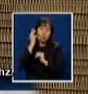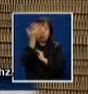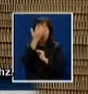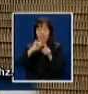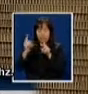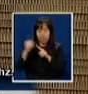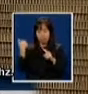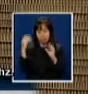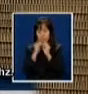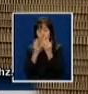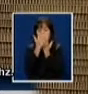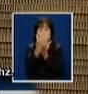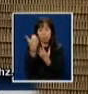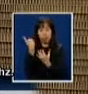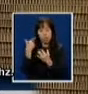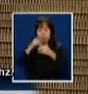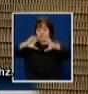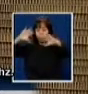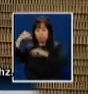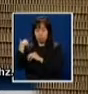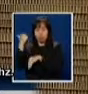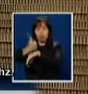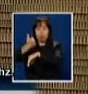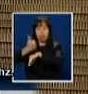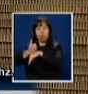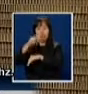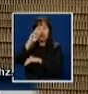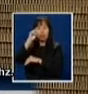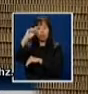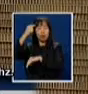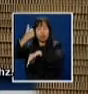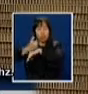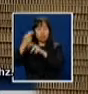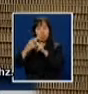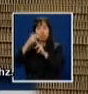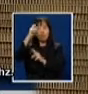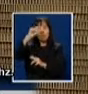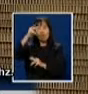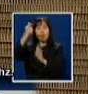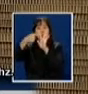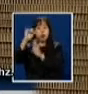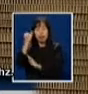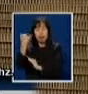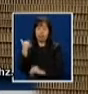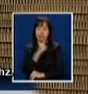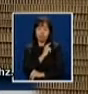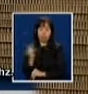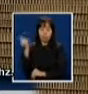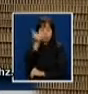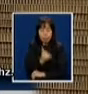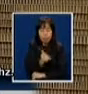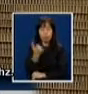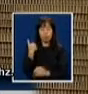เดียวกันในส่วนของภาครัฐก็มีทั้งนั้นตรีประจําสํานักนายกรัฐมนตรีองอาจคล้ามไพบูลย์นะครับพร้อมๆกับทาง